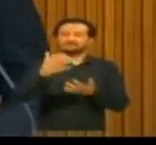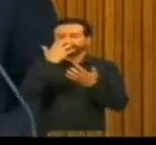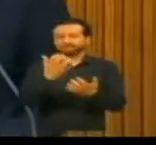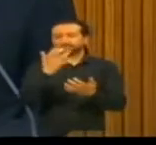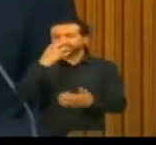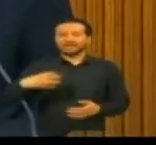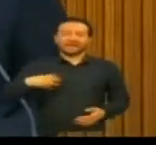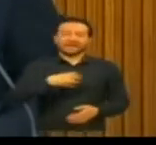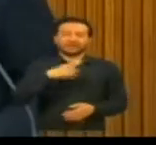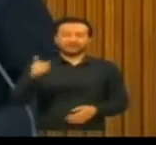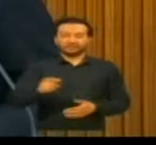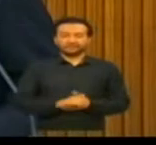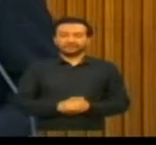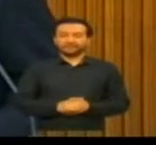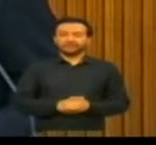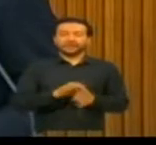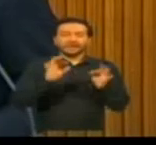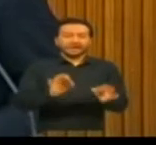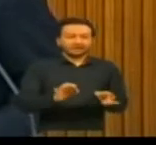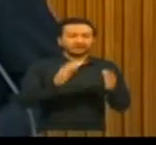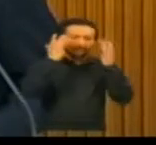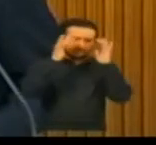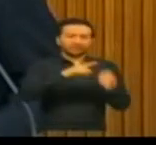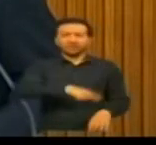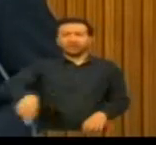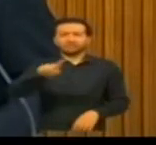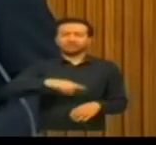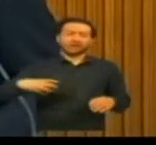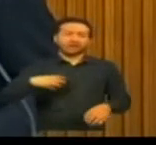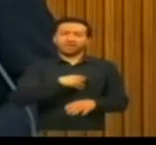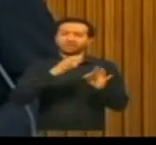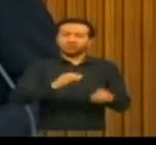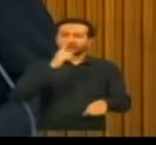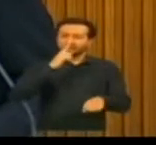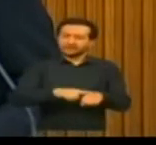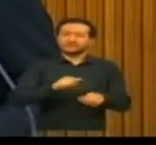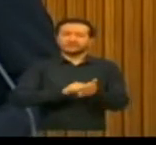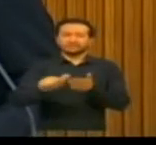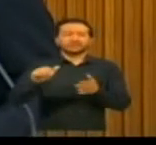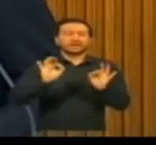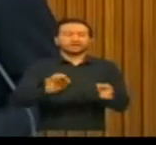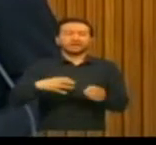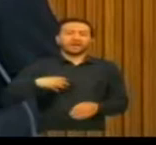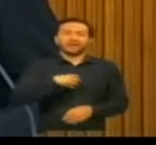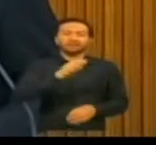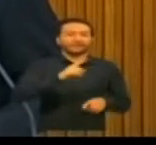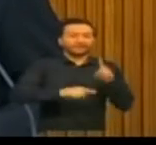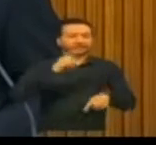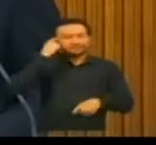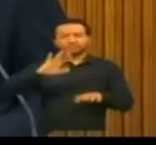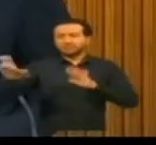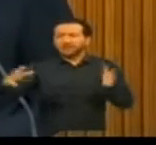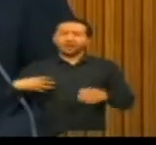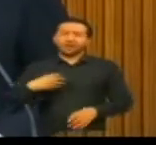yapan annelerimiz. Her kimlikten anne böyledir. Her inançtan anne böyledir. Her siyasal görüşten